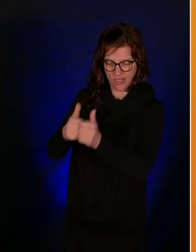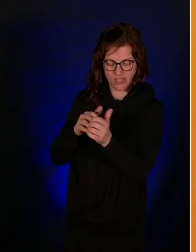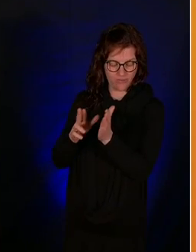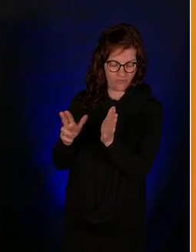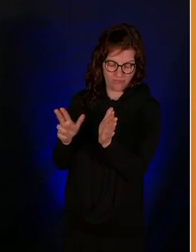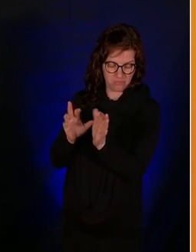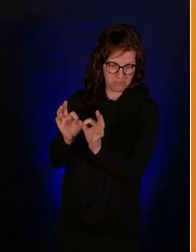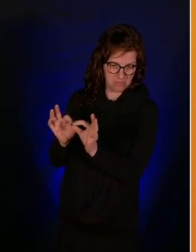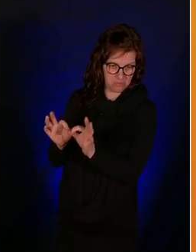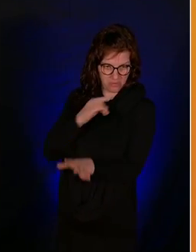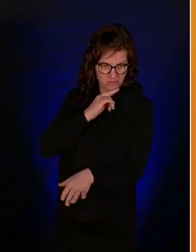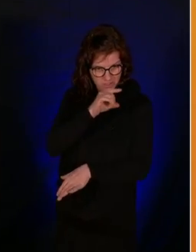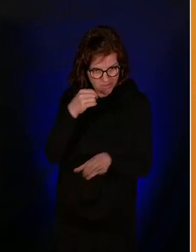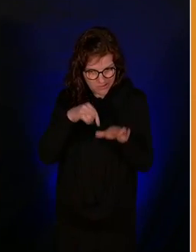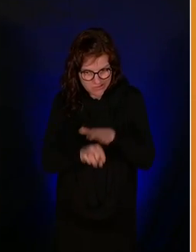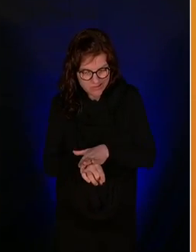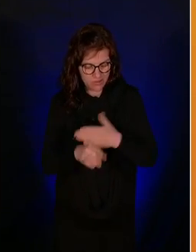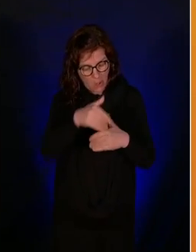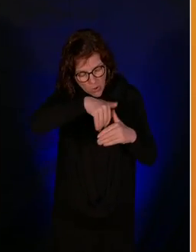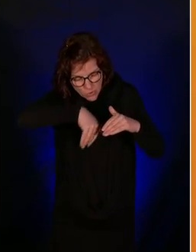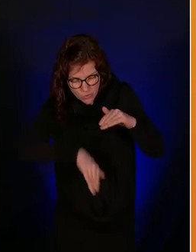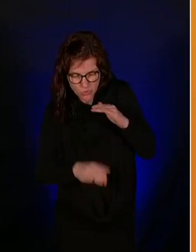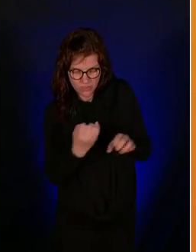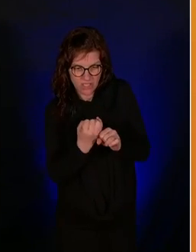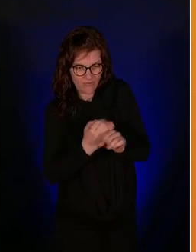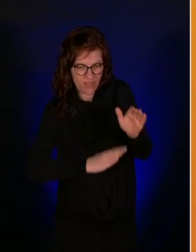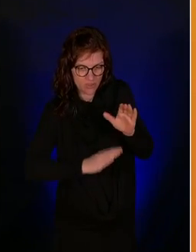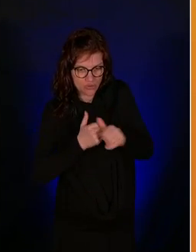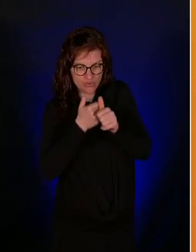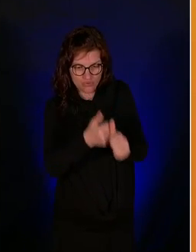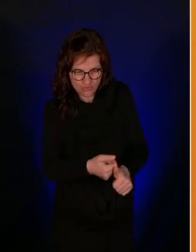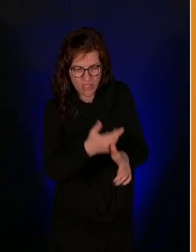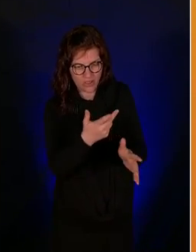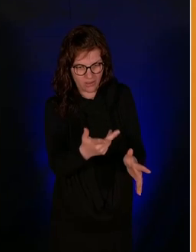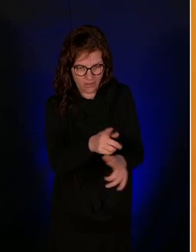qui entérine le travail à la tâche. Nous, la CGT, on est ferme sur nos positions. On n'ira pas en dessous